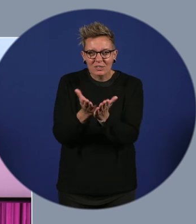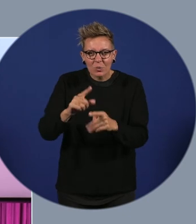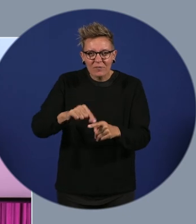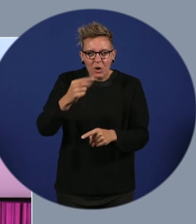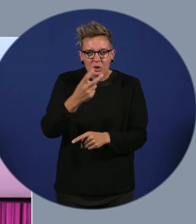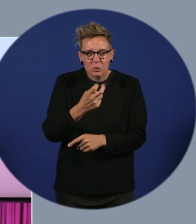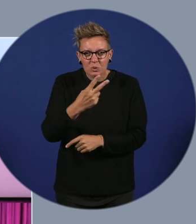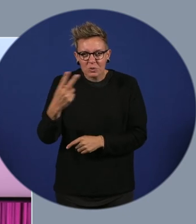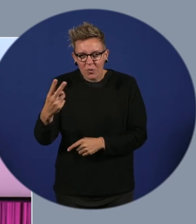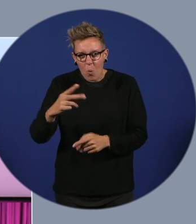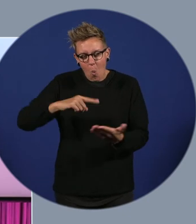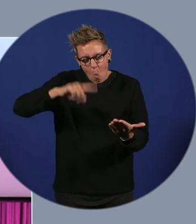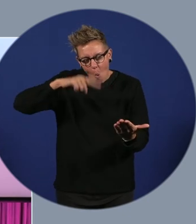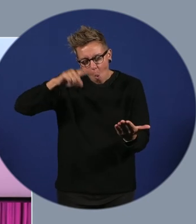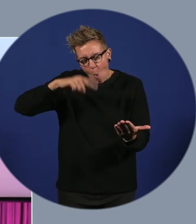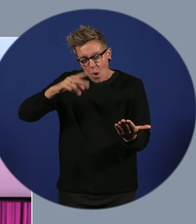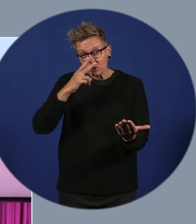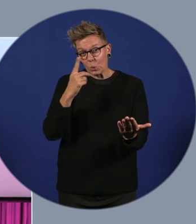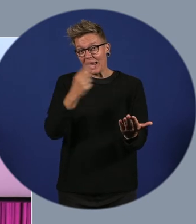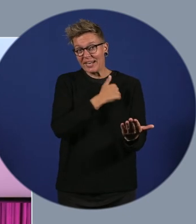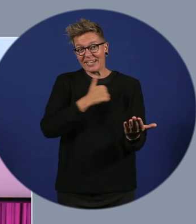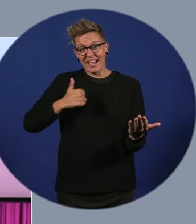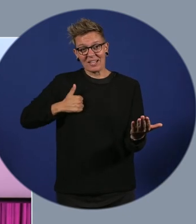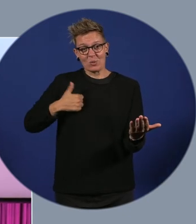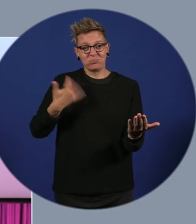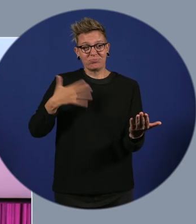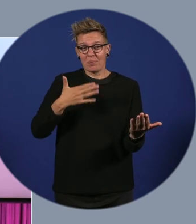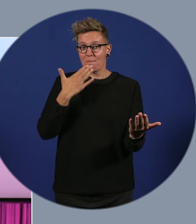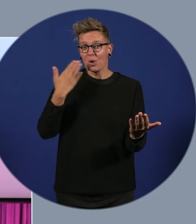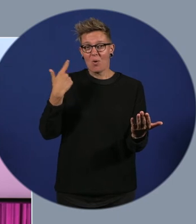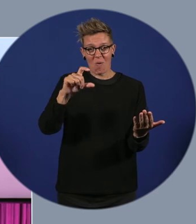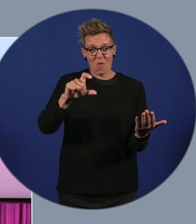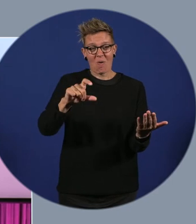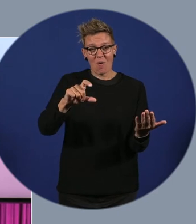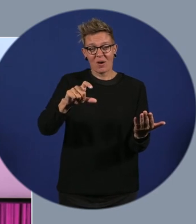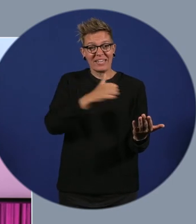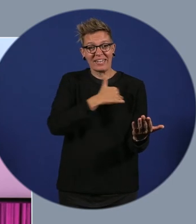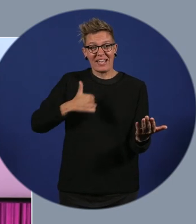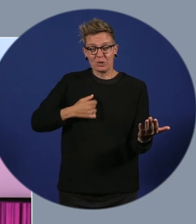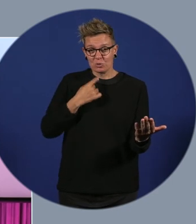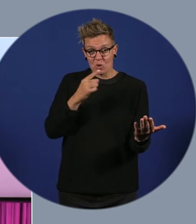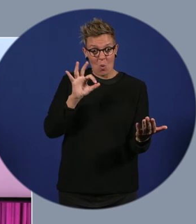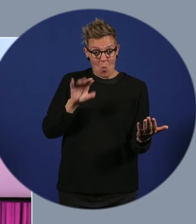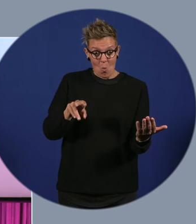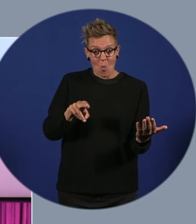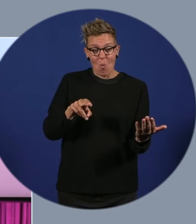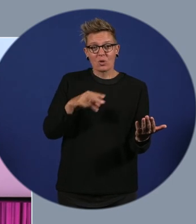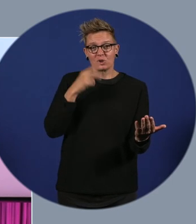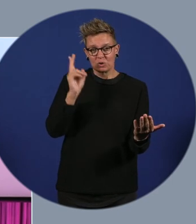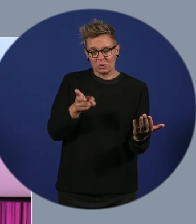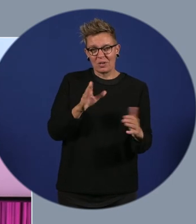så kom jag förbi en rektor som uttryckte det väldigt bra i ett inlägg. Hon sa så här kring